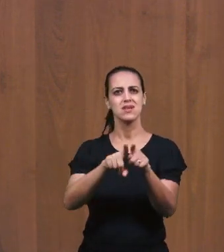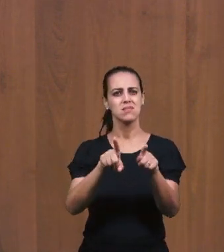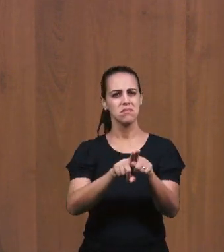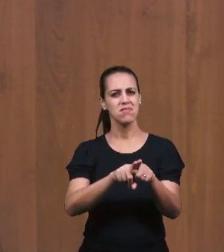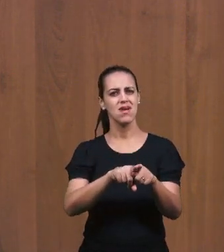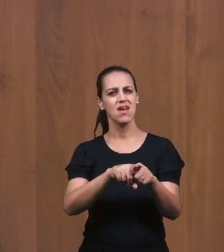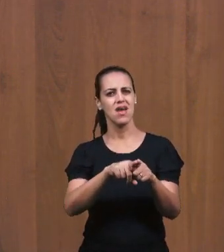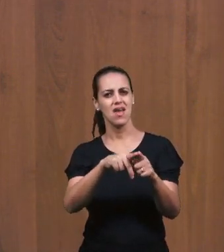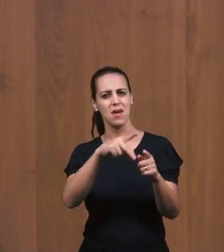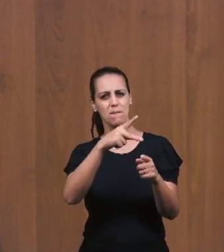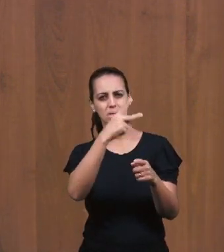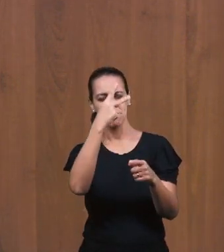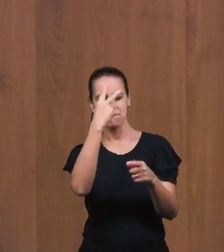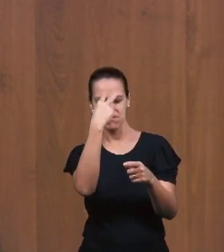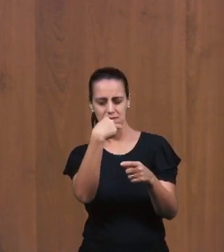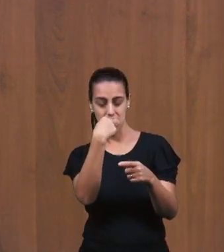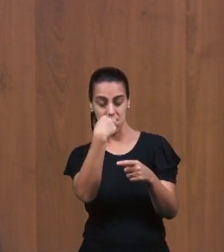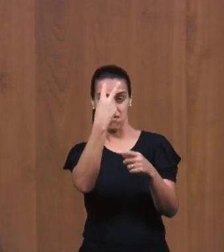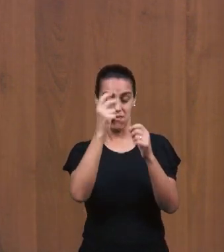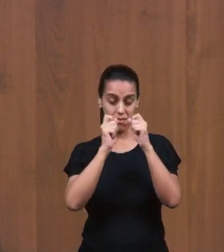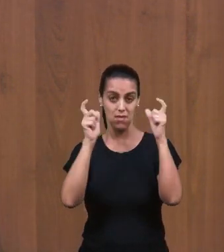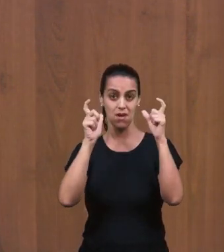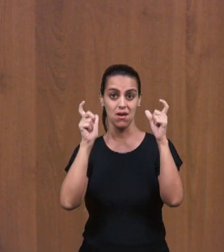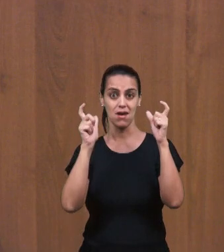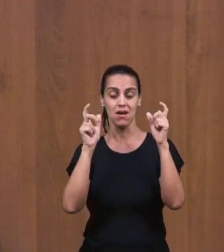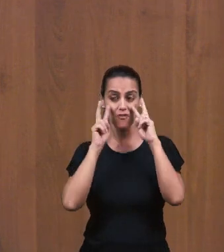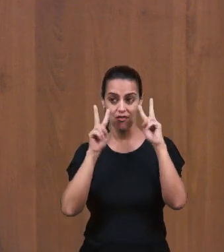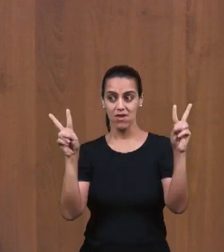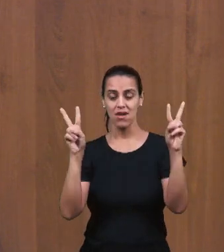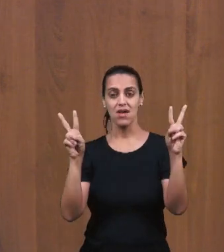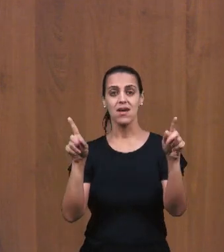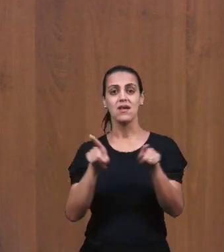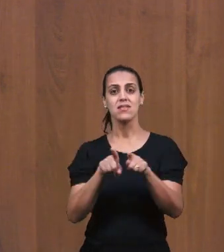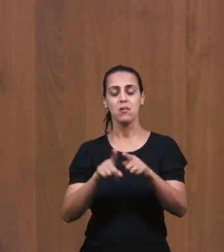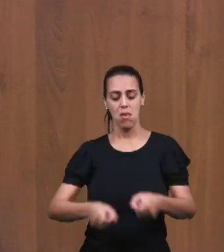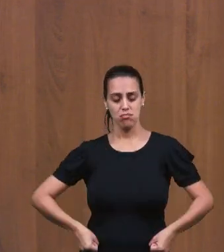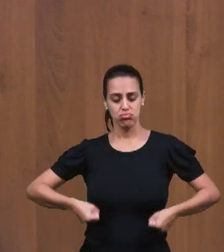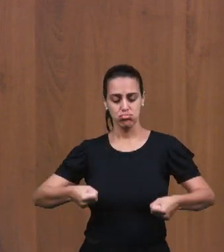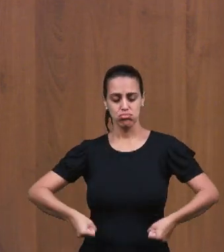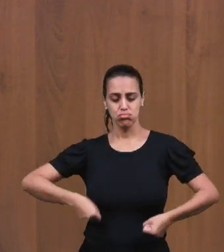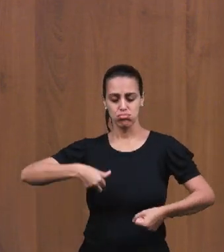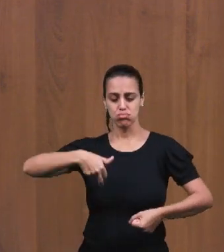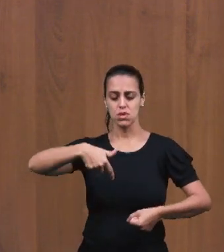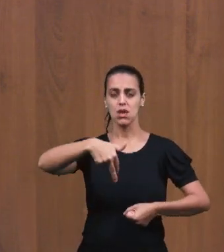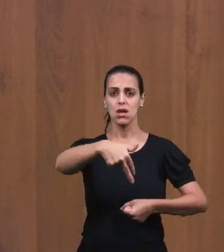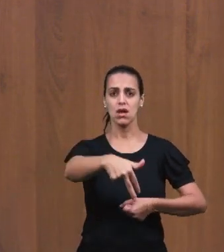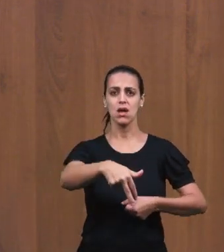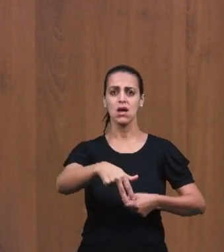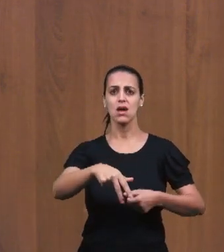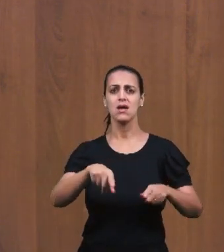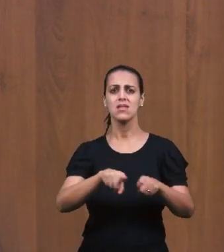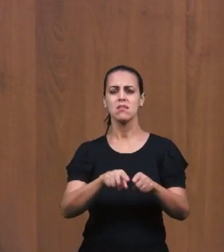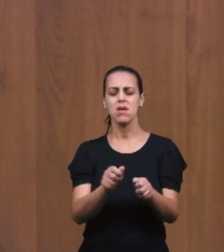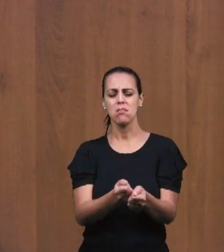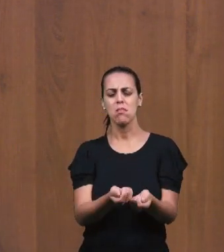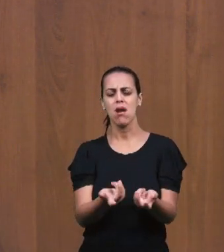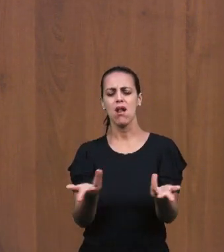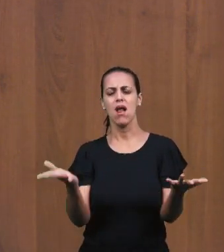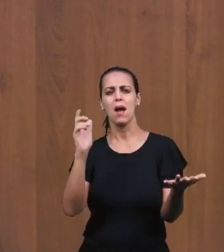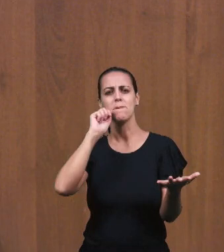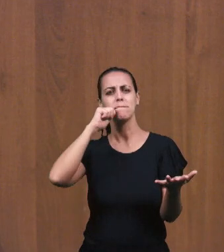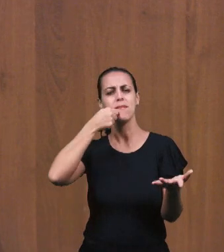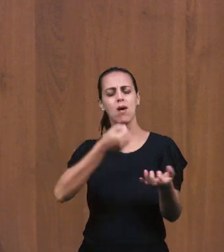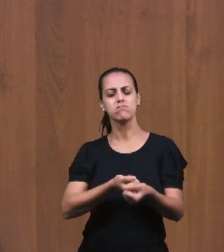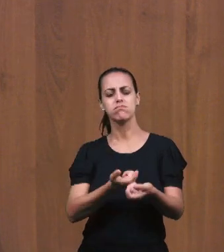faire l'aveugle voir, le paralytique marcher, multiplier les pains et beaucoup d'autres